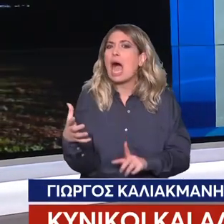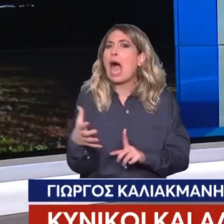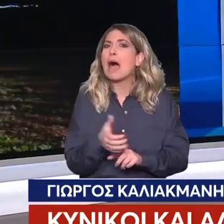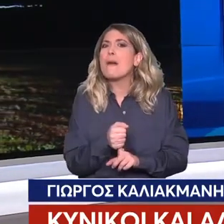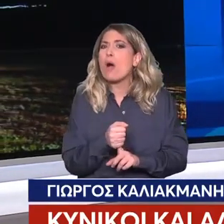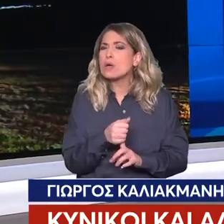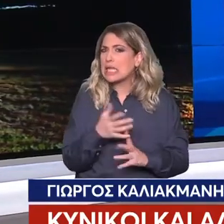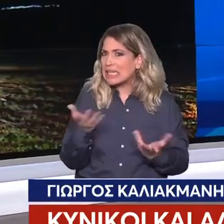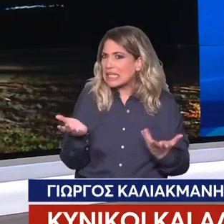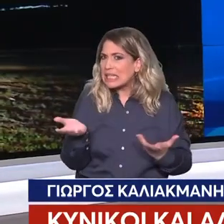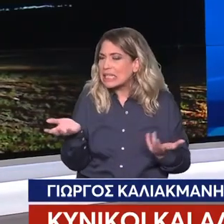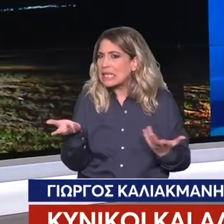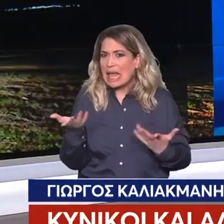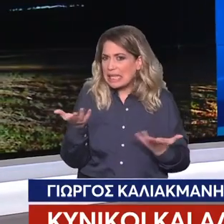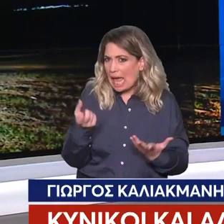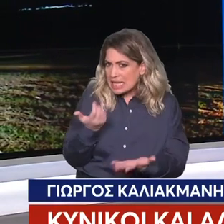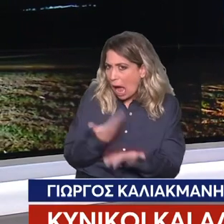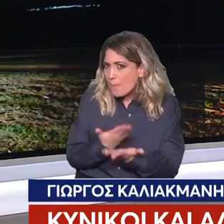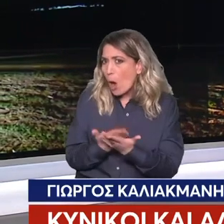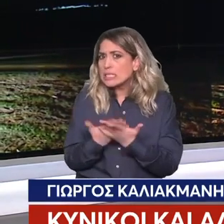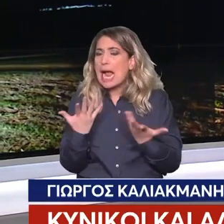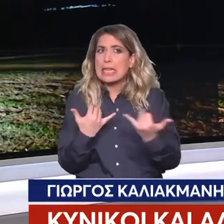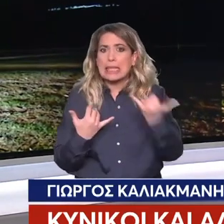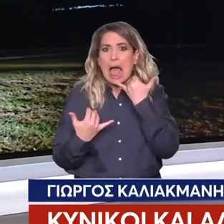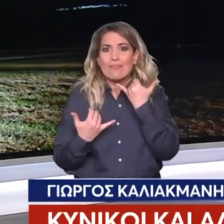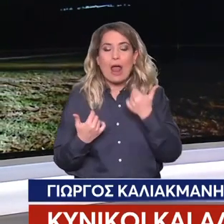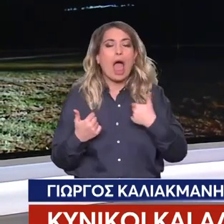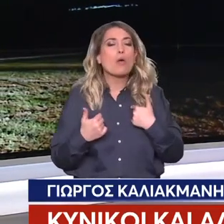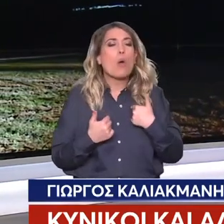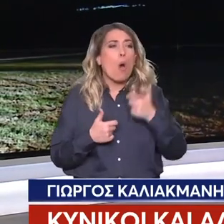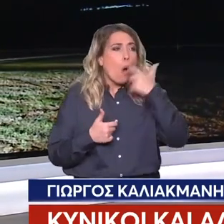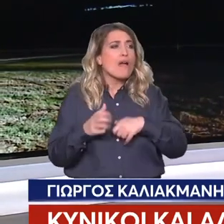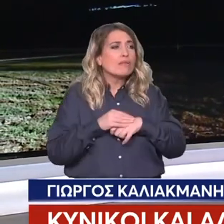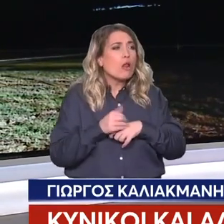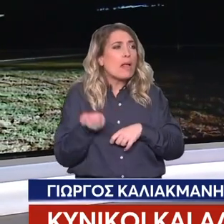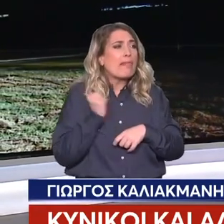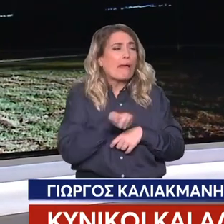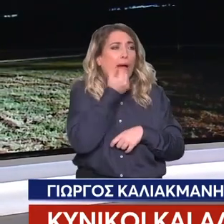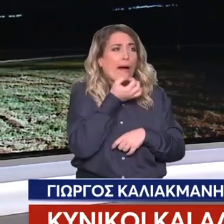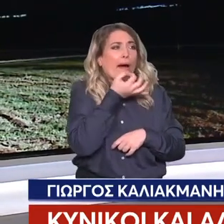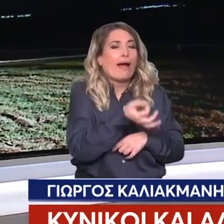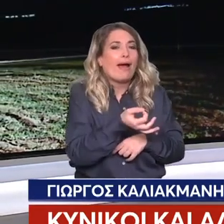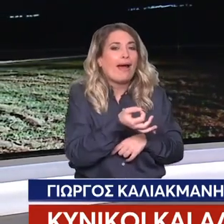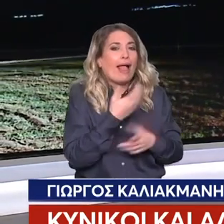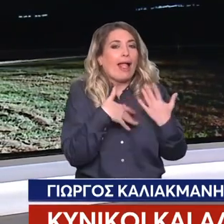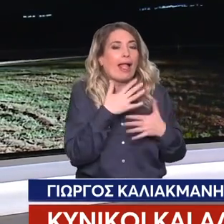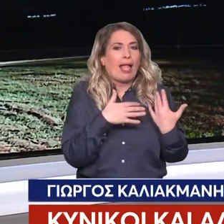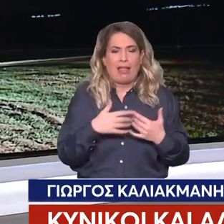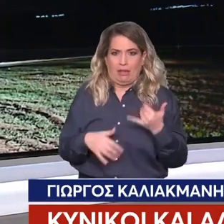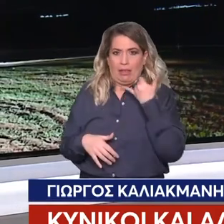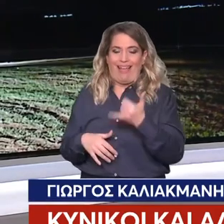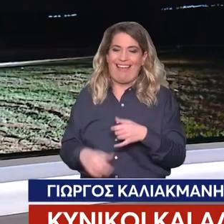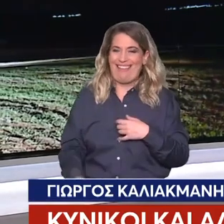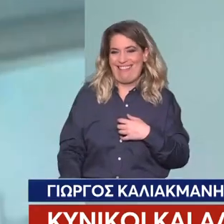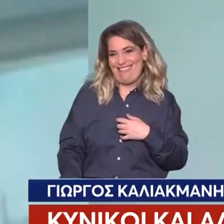απαγωγή. Έχετε κάποιο στοιχείο, υπάρχει απαγωγή, υπάρχει κάποιο. Του άρεσε αυτό που άκουσε, να ξέρετε. Του άρεσε ή τον ανησύχησε. Του άρεσε. Είναι πολύ πιθανό να του άρεσε,